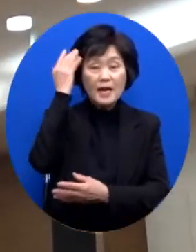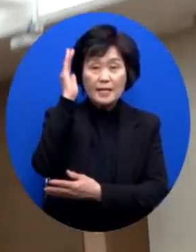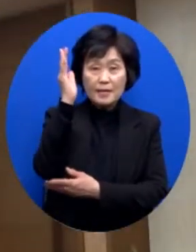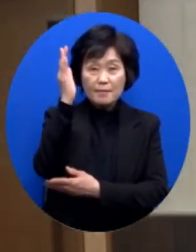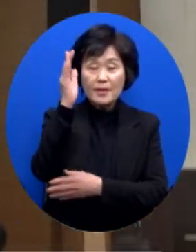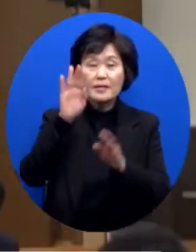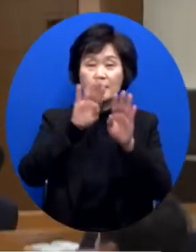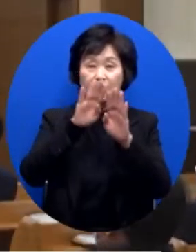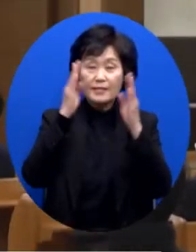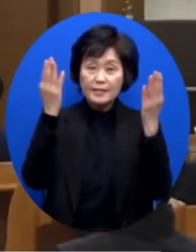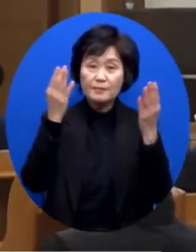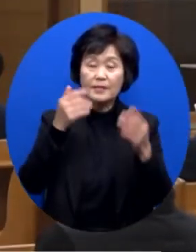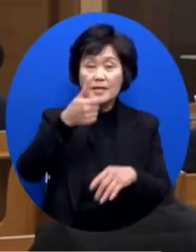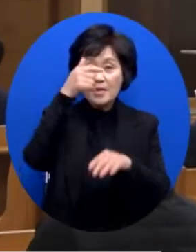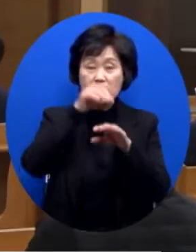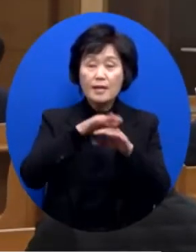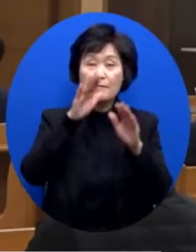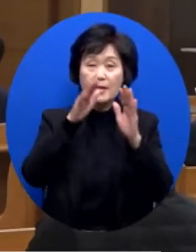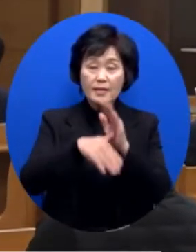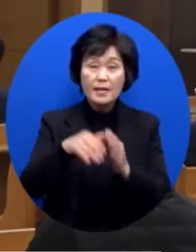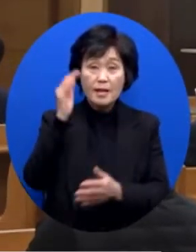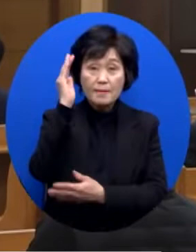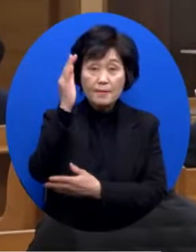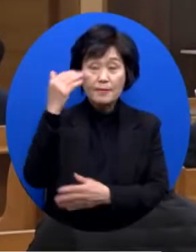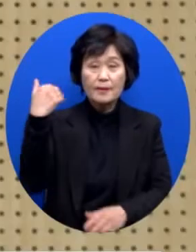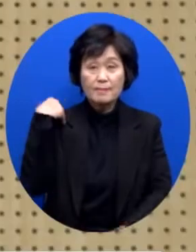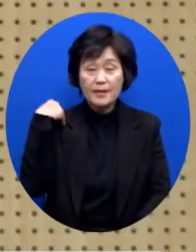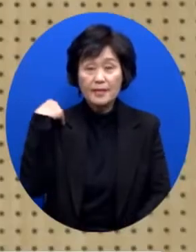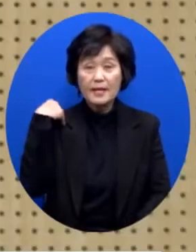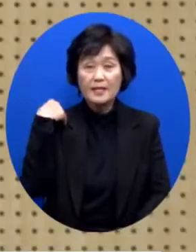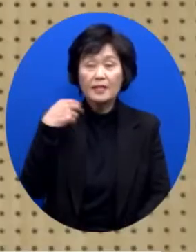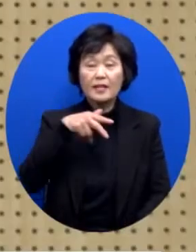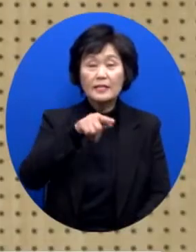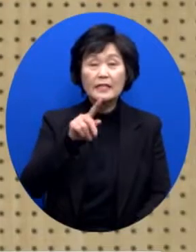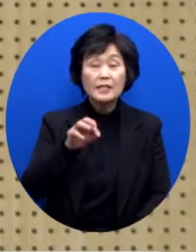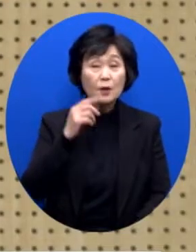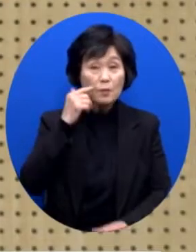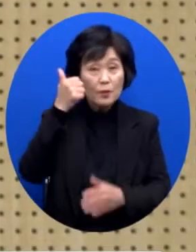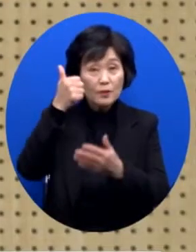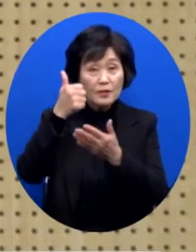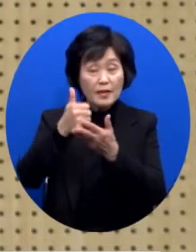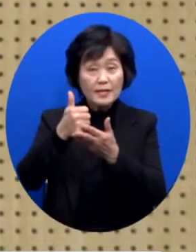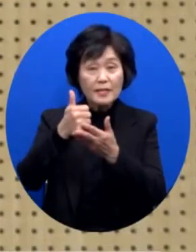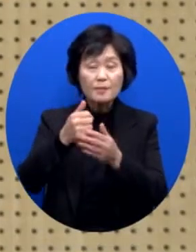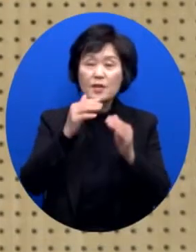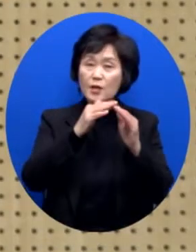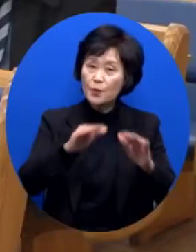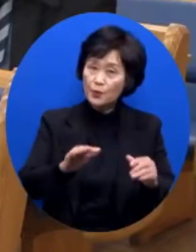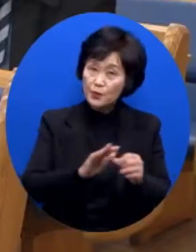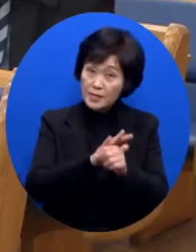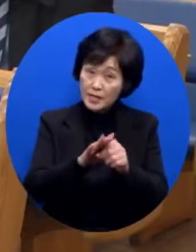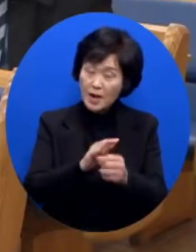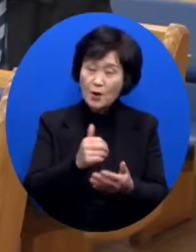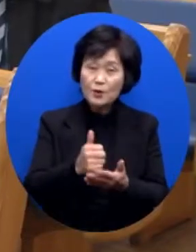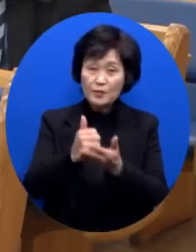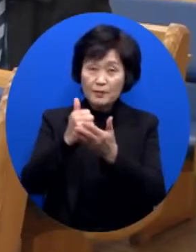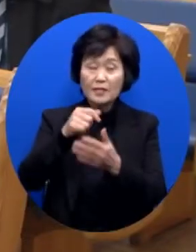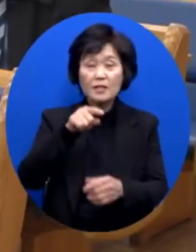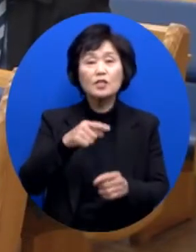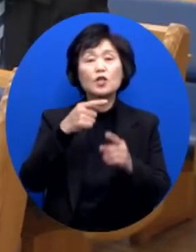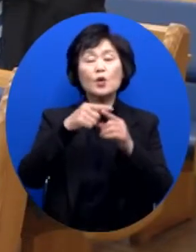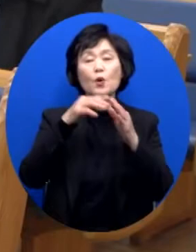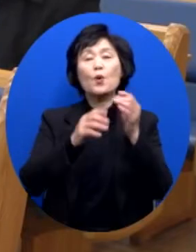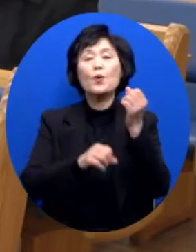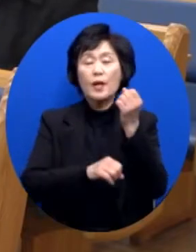1부 예배에서 말씀을 전한 교시 옆에 외장 정광 못사는 이웃을 사랑하고 섬기는 것이 교회 본 분 이라며